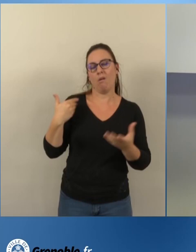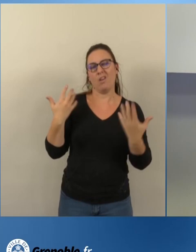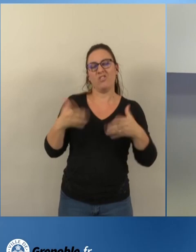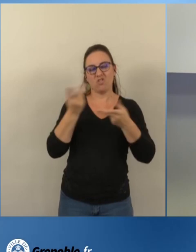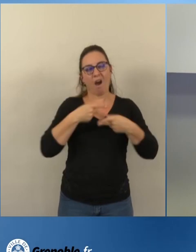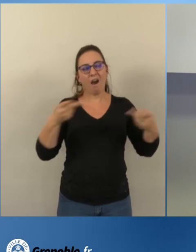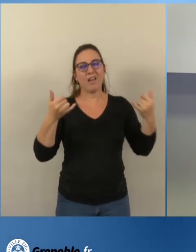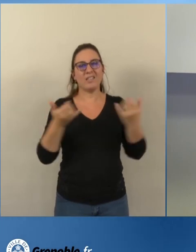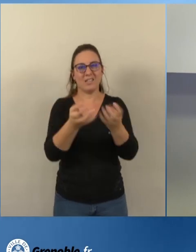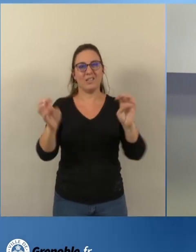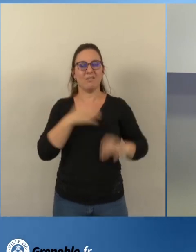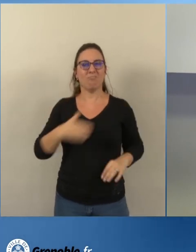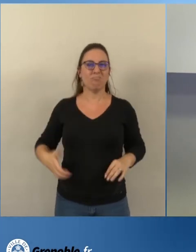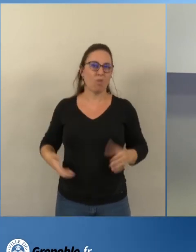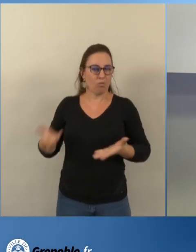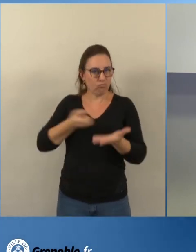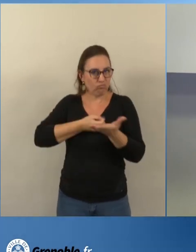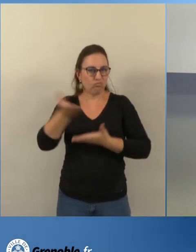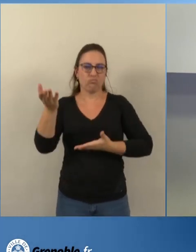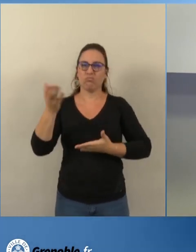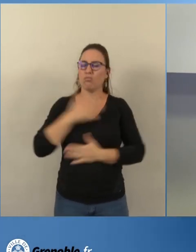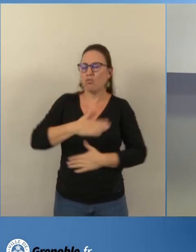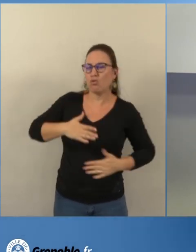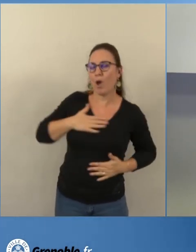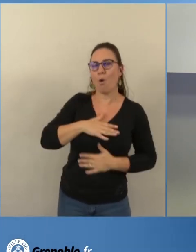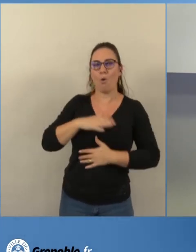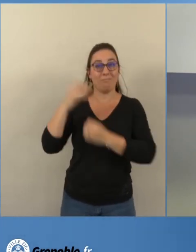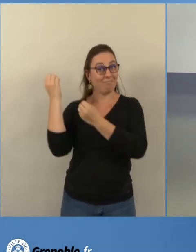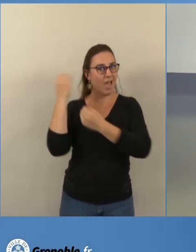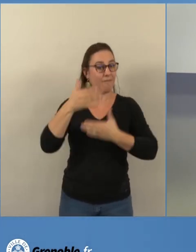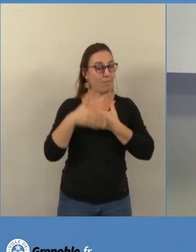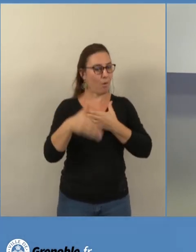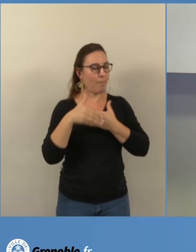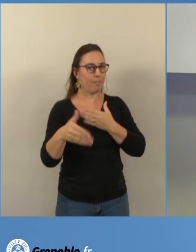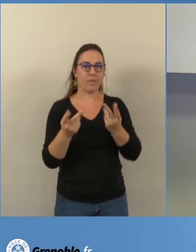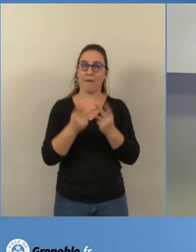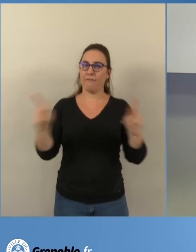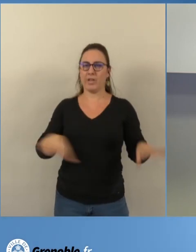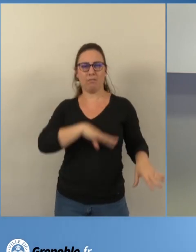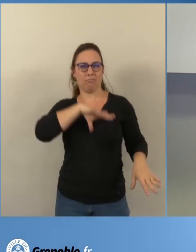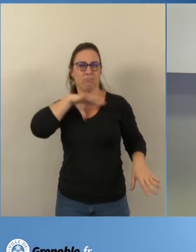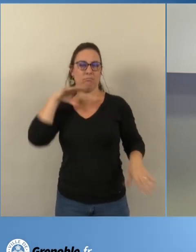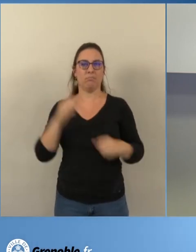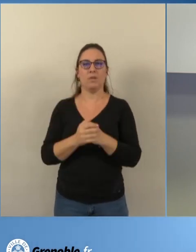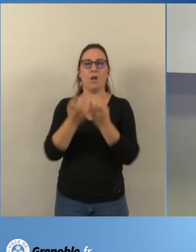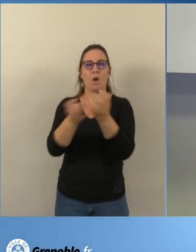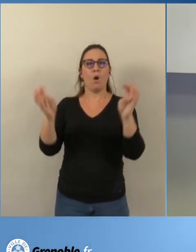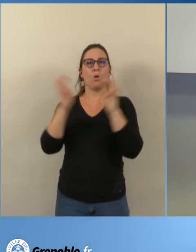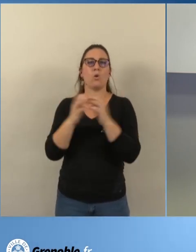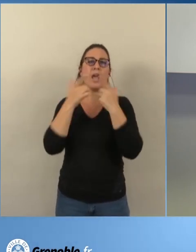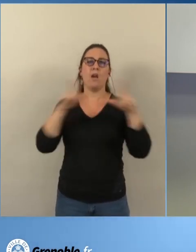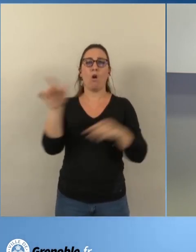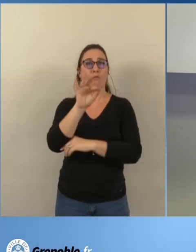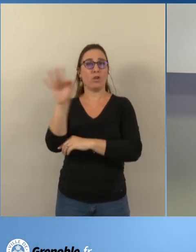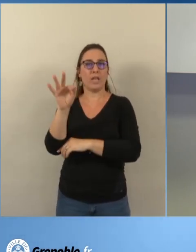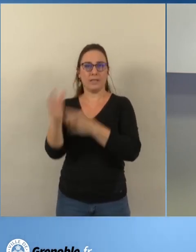nous en avons déjà parlé dans ce conseil un événement joyeux qui arrive notre ville est fière d'accueillir le Congrès francophone de